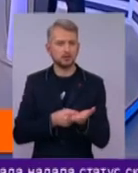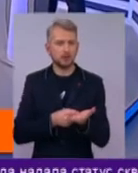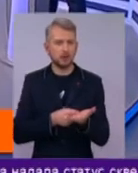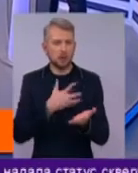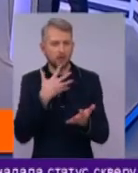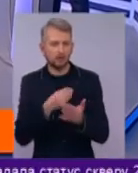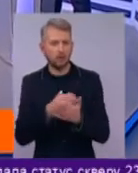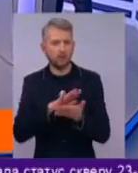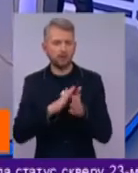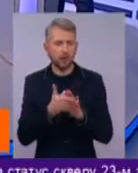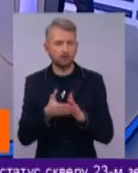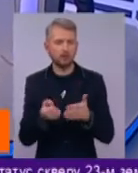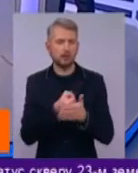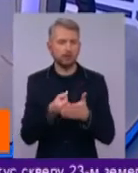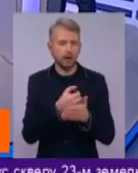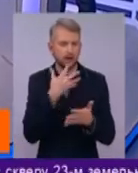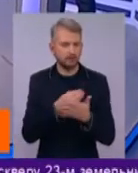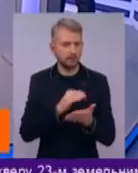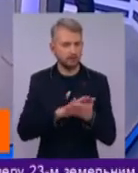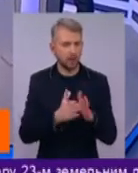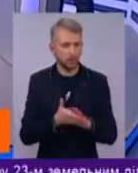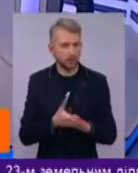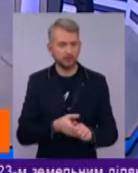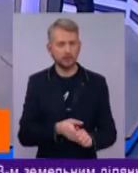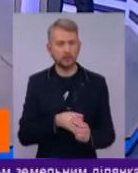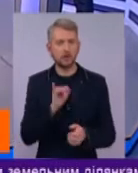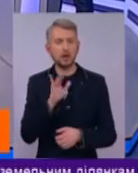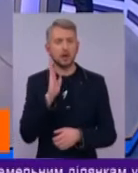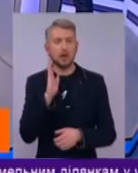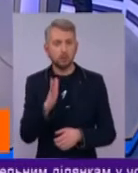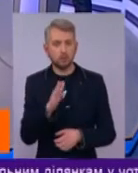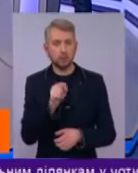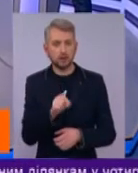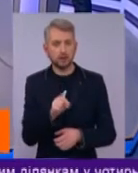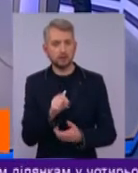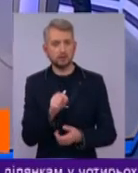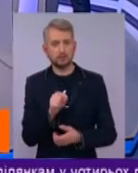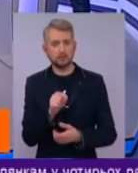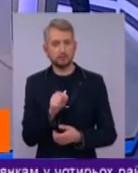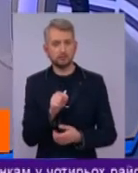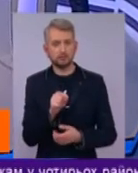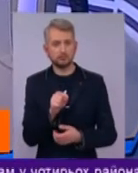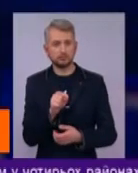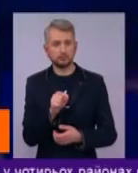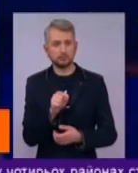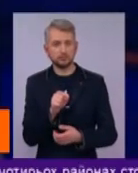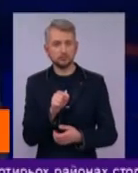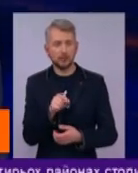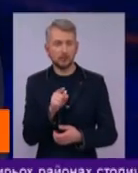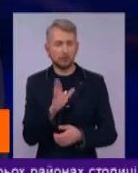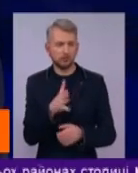доказывать свой статус, добиваться своего статуса. И будут их, ну, волынить, так